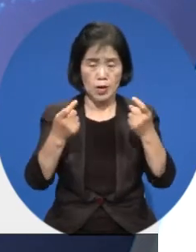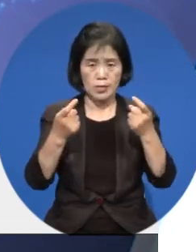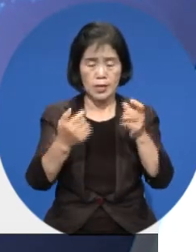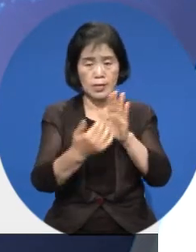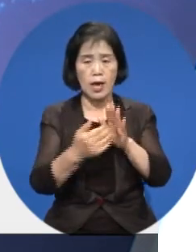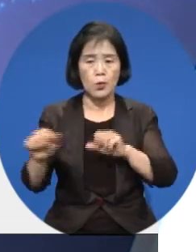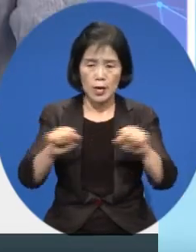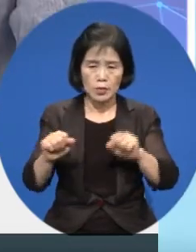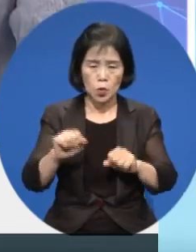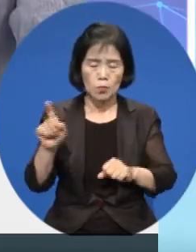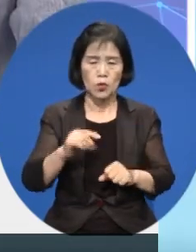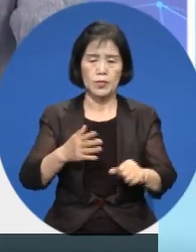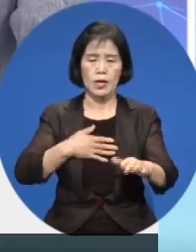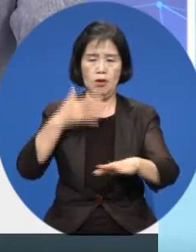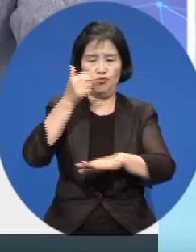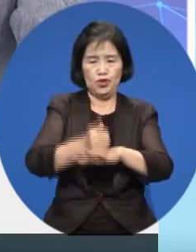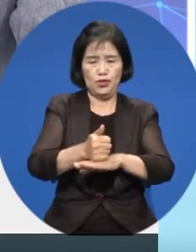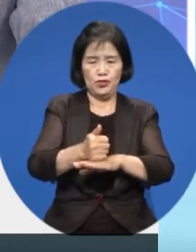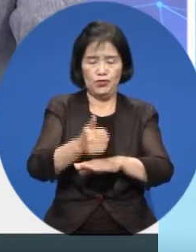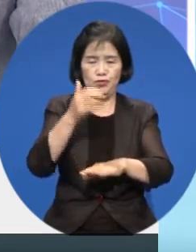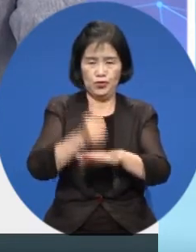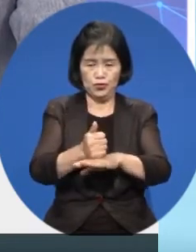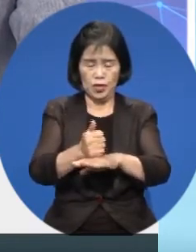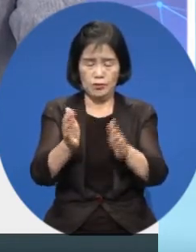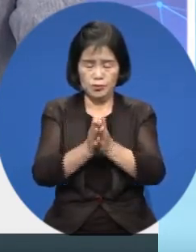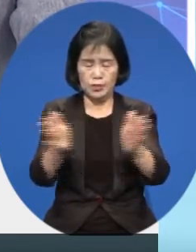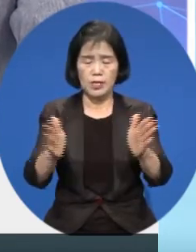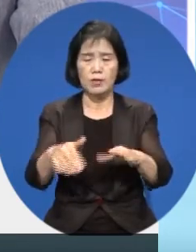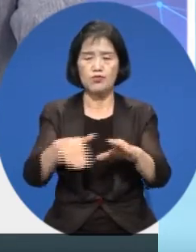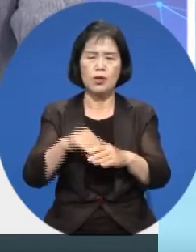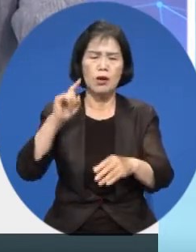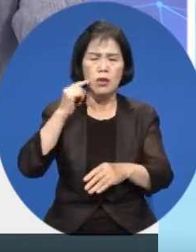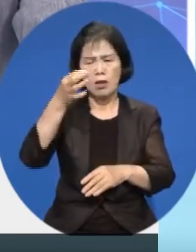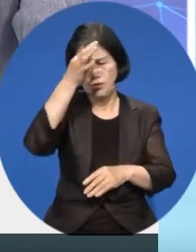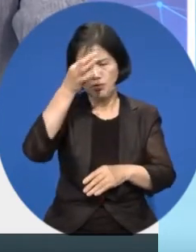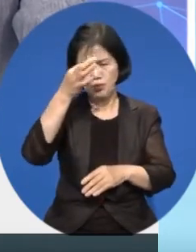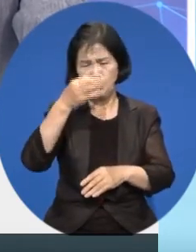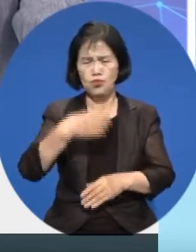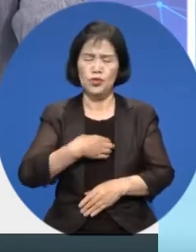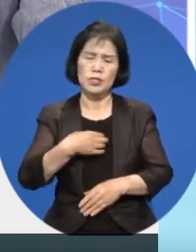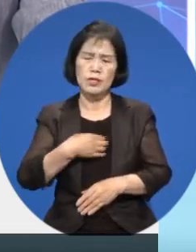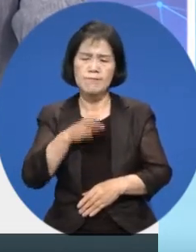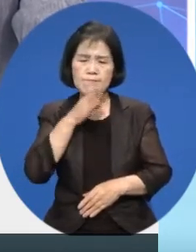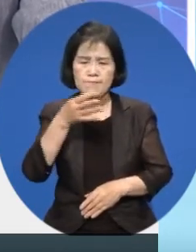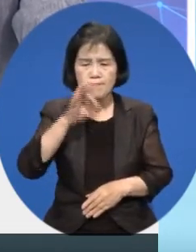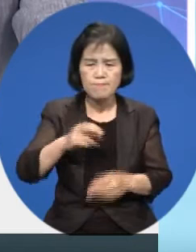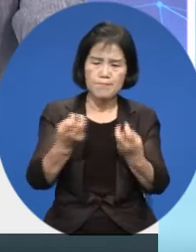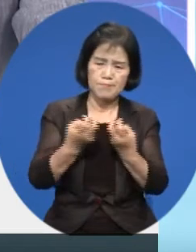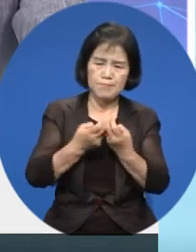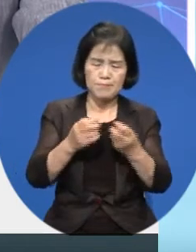원장이 되면서 2020 년 부터 쿠로다 1구 로 시작된 문화의 수기에 이기에 실효성 있는 방안을 마련 하기 위해서